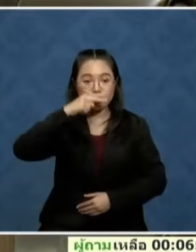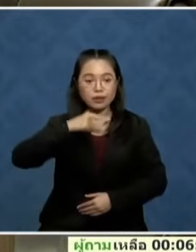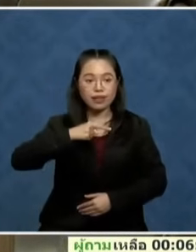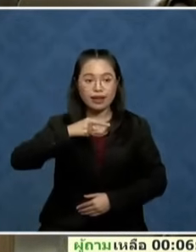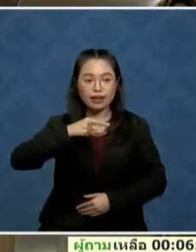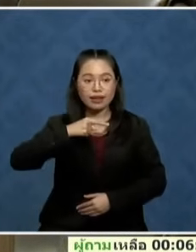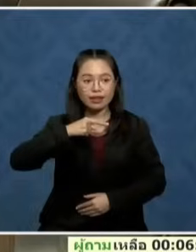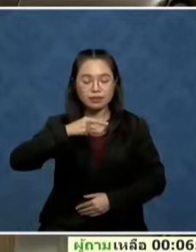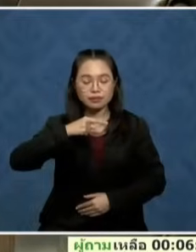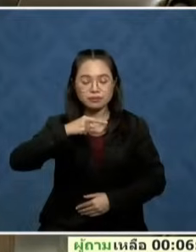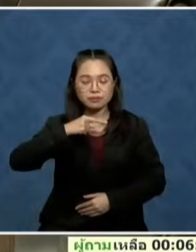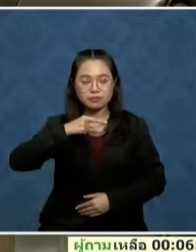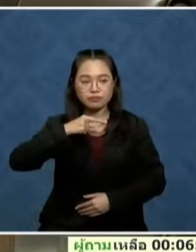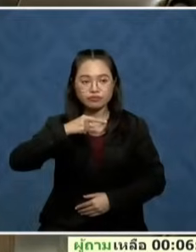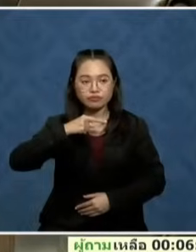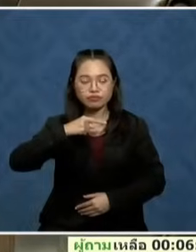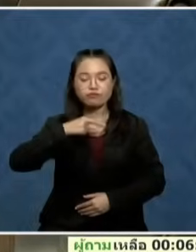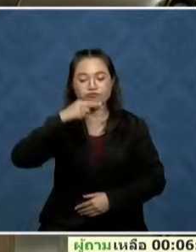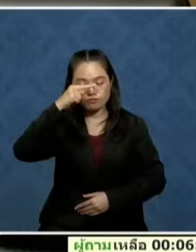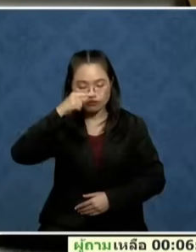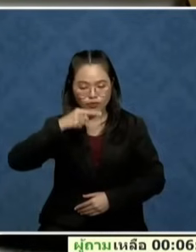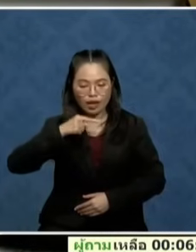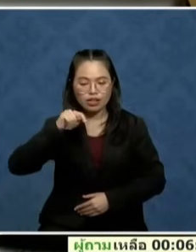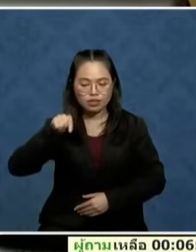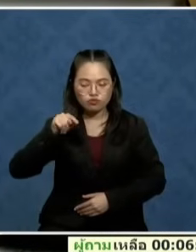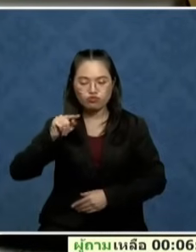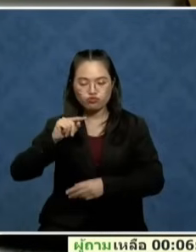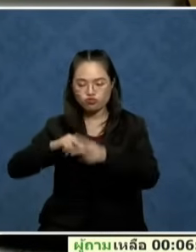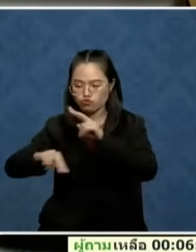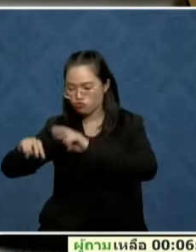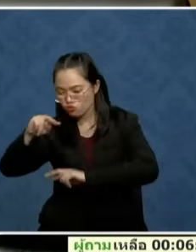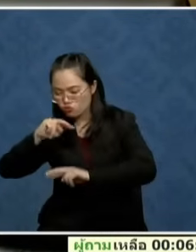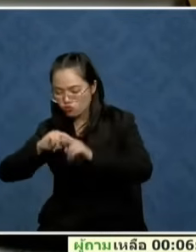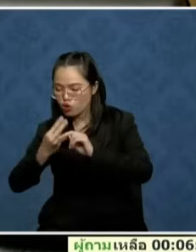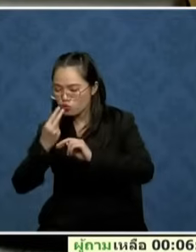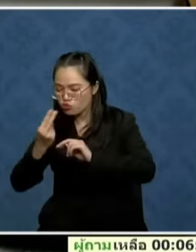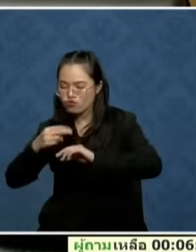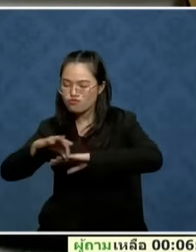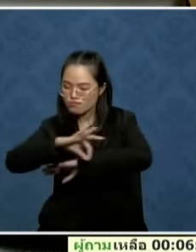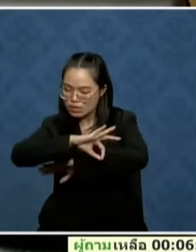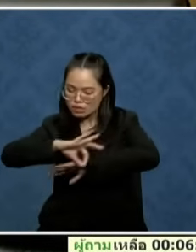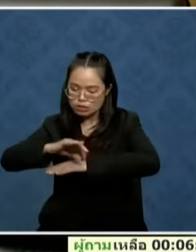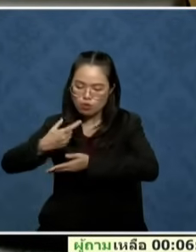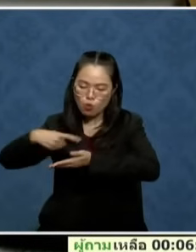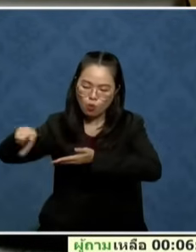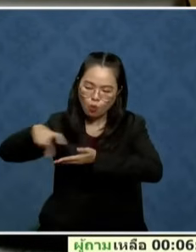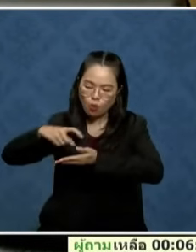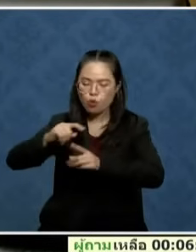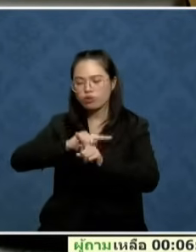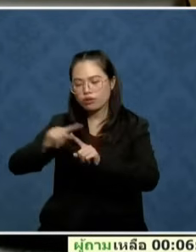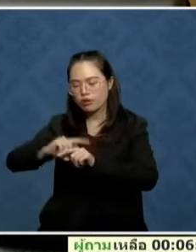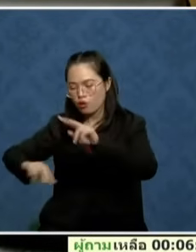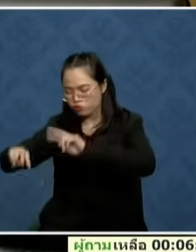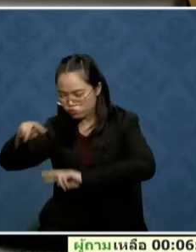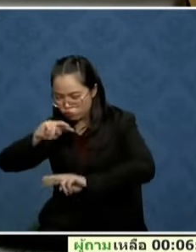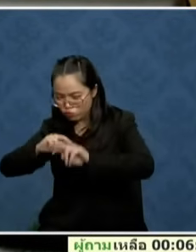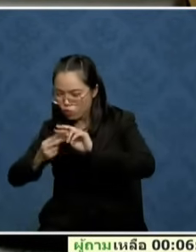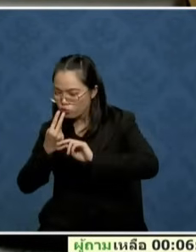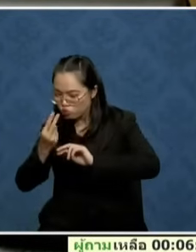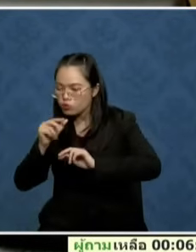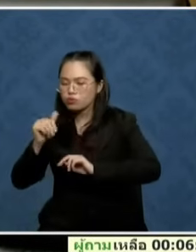ผู้รายงานพิเศษเนี่ยยืนยันกับท่านว่าทางเราได้มีการตรวจสอบต่างๆเนี่ยผมอยากจะเรียนท่านว่าณจุ